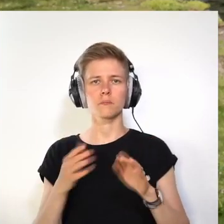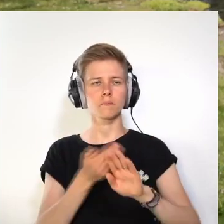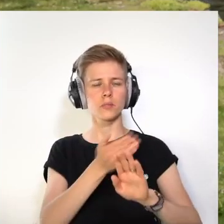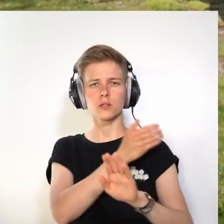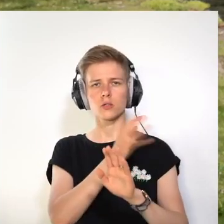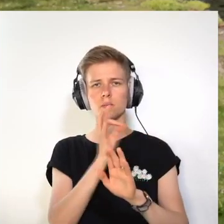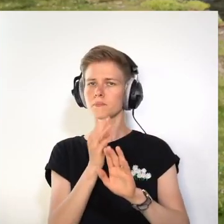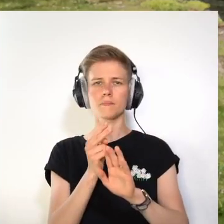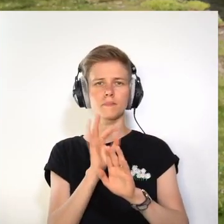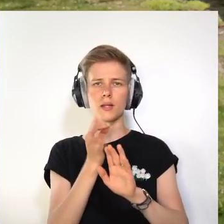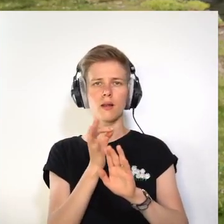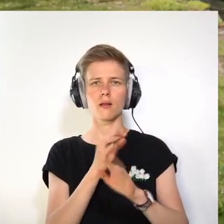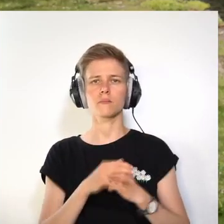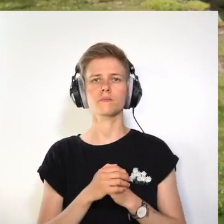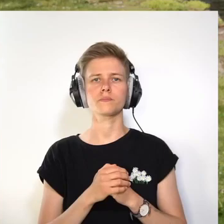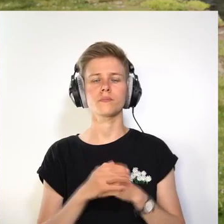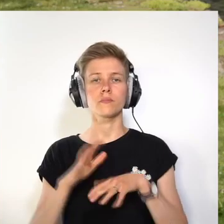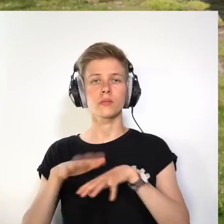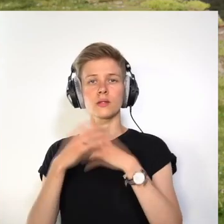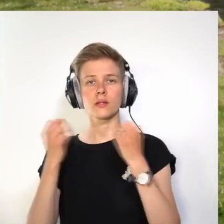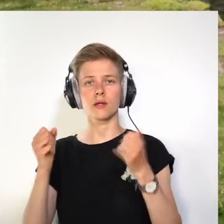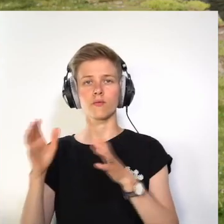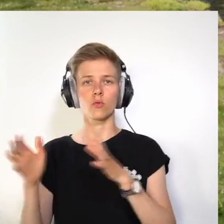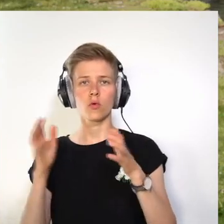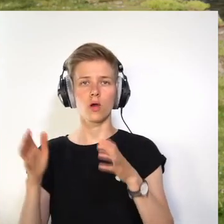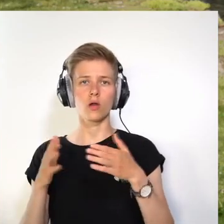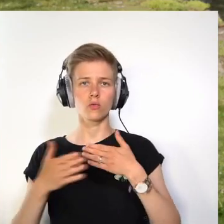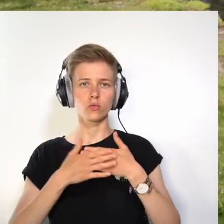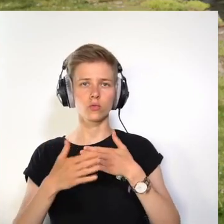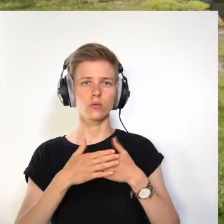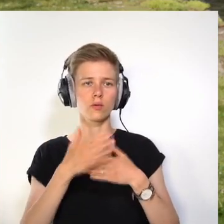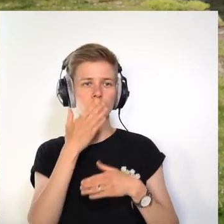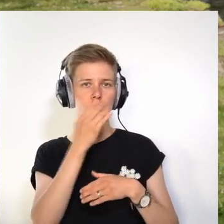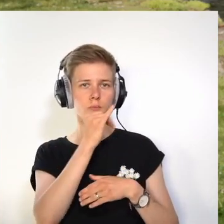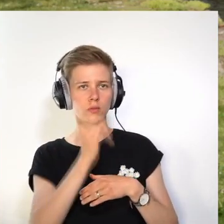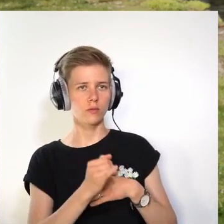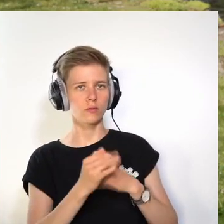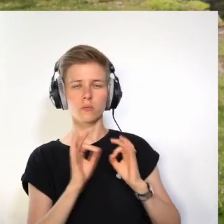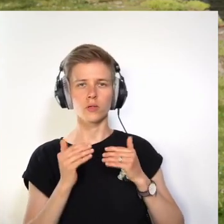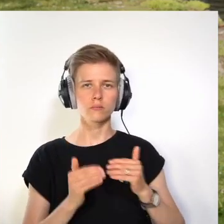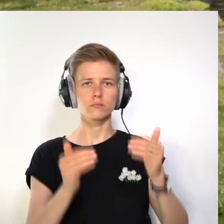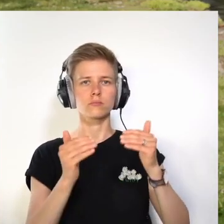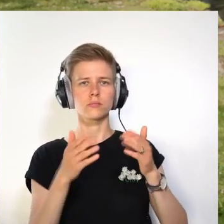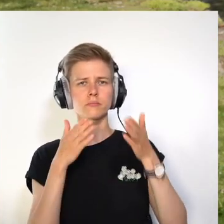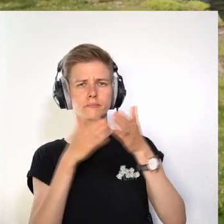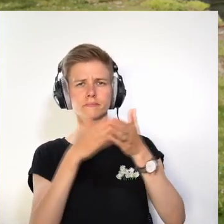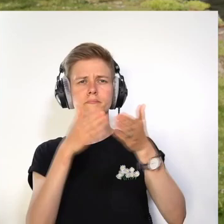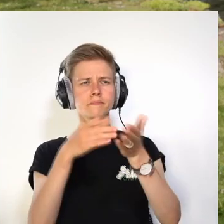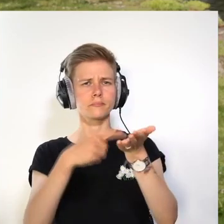Suomessa? Miten terveydenhuollon suhtautuminen homoseksuaalisuuteen on edennyt ja mitä haasteita on kohdattu?